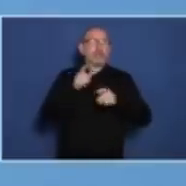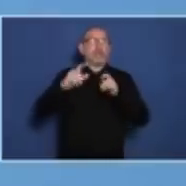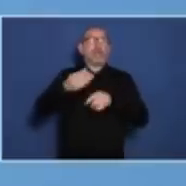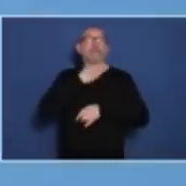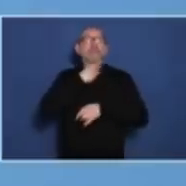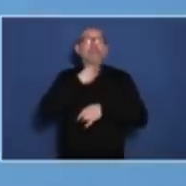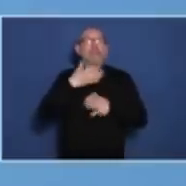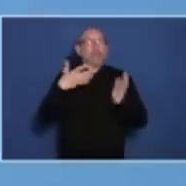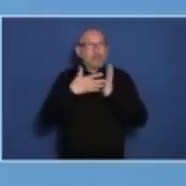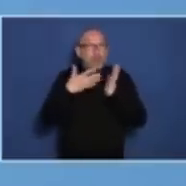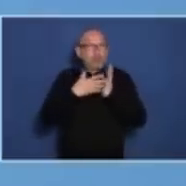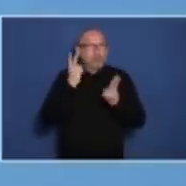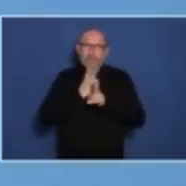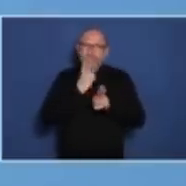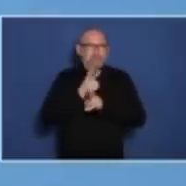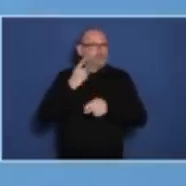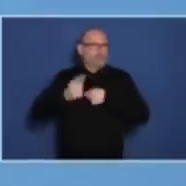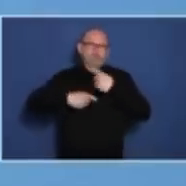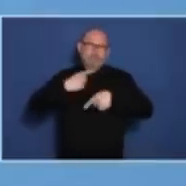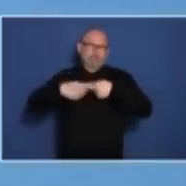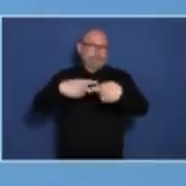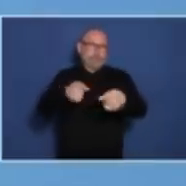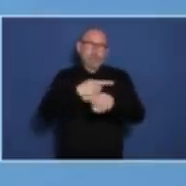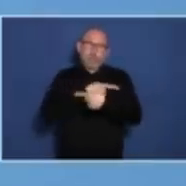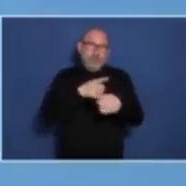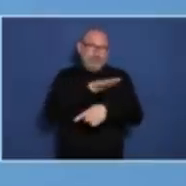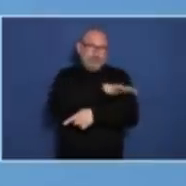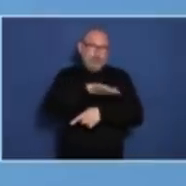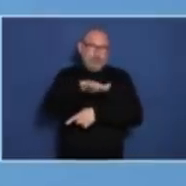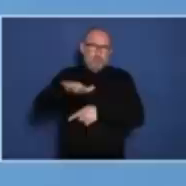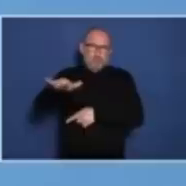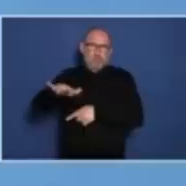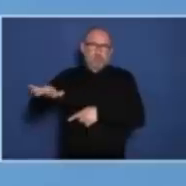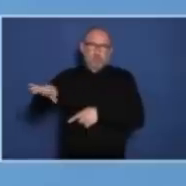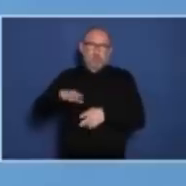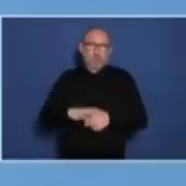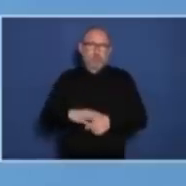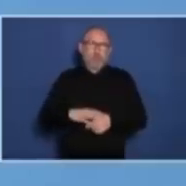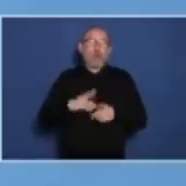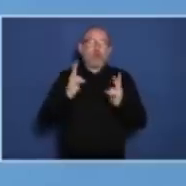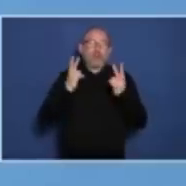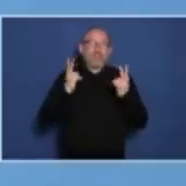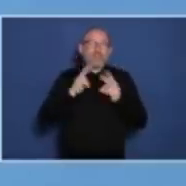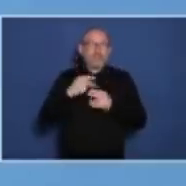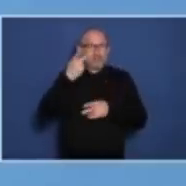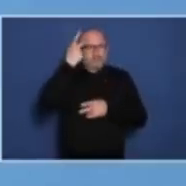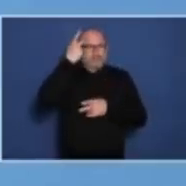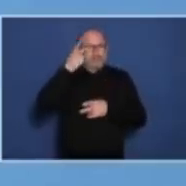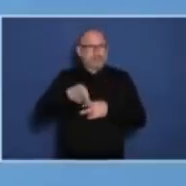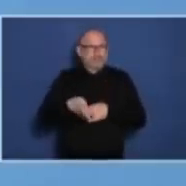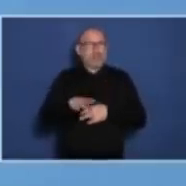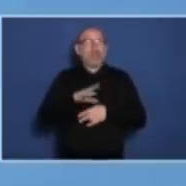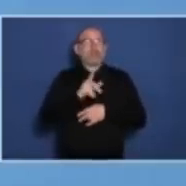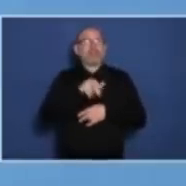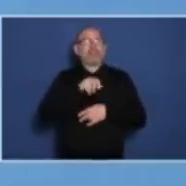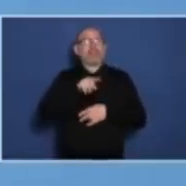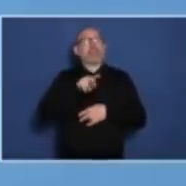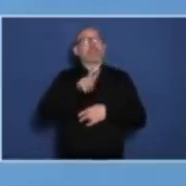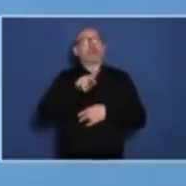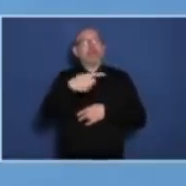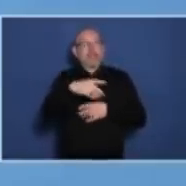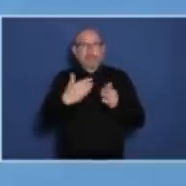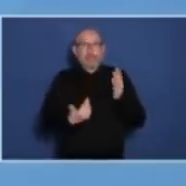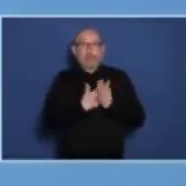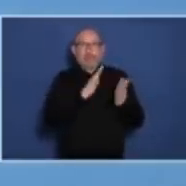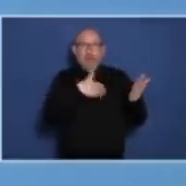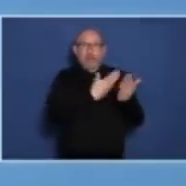ist ein kontinuierlicher Prozess bei allen Ressorts. Und wir müssen dabei zum Beispiel berücksichtigen, ob neue Aufgaben für das BMVG hinzukommen oder